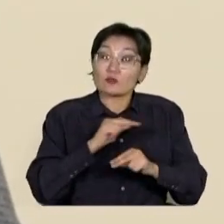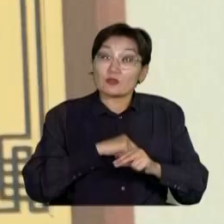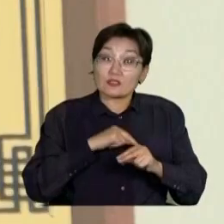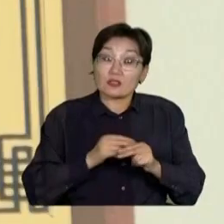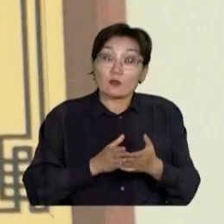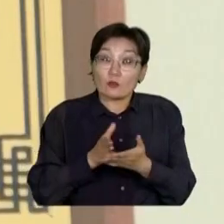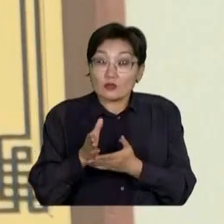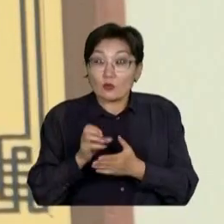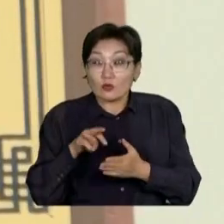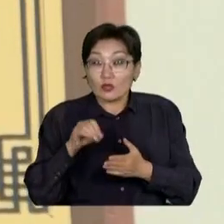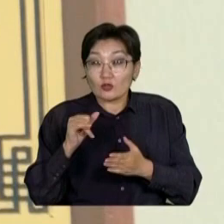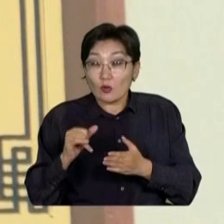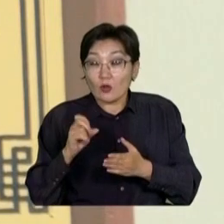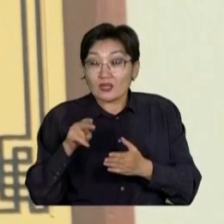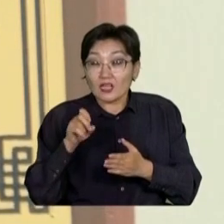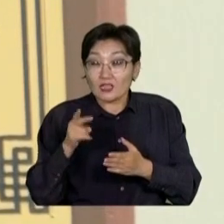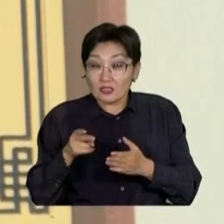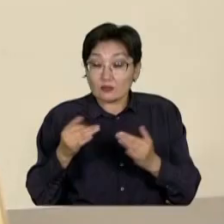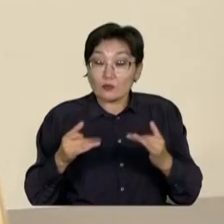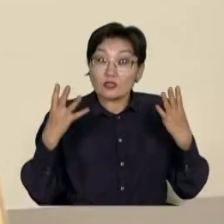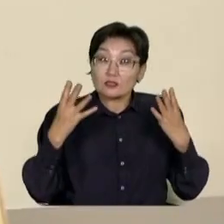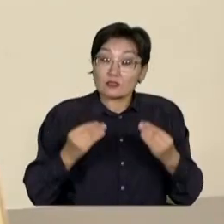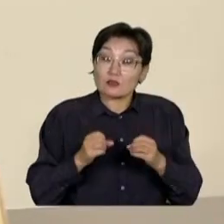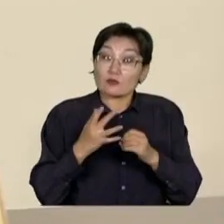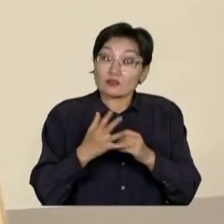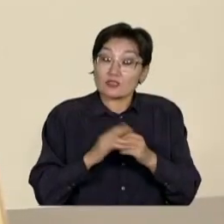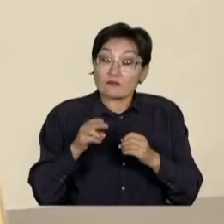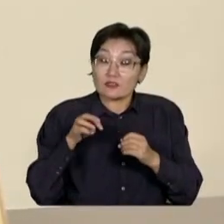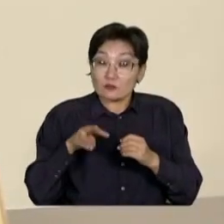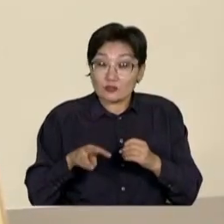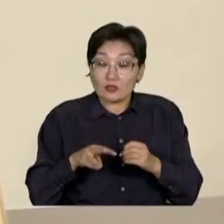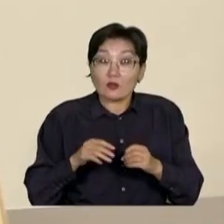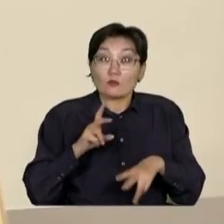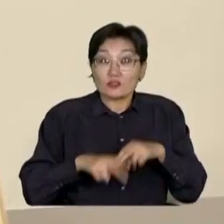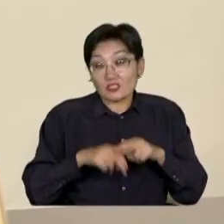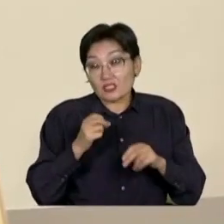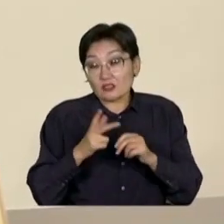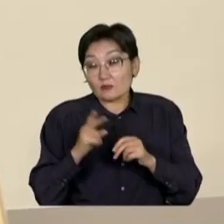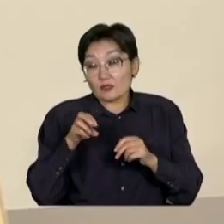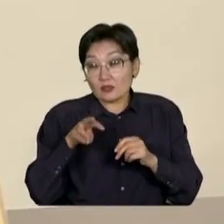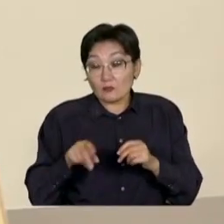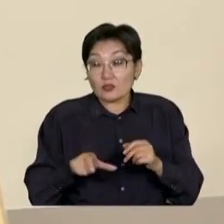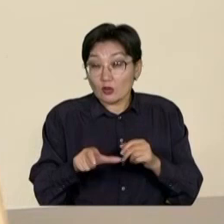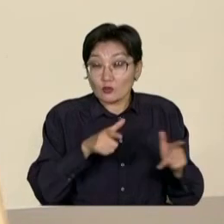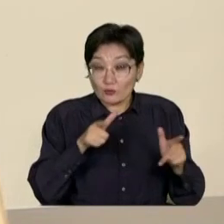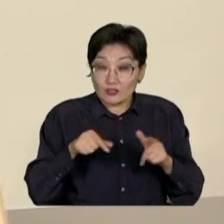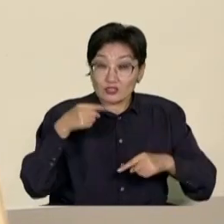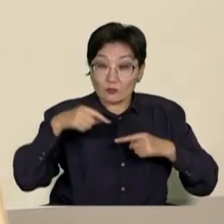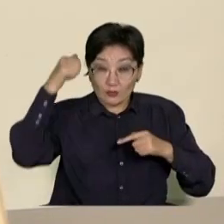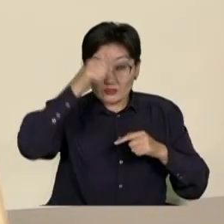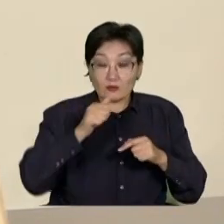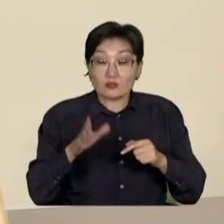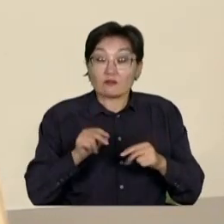в направлении Улытау-Аркалык. На сегодняшний день из 15 километров проложено 13 километров дорог. В следующем году